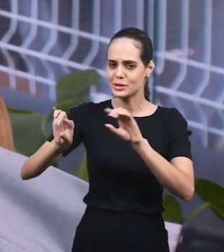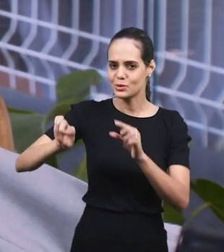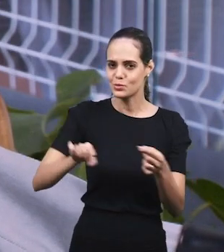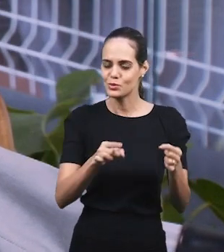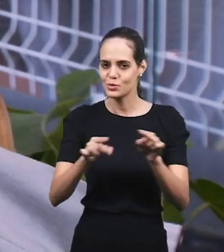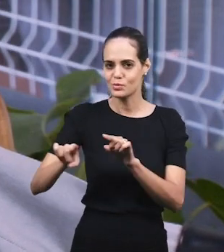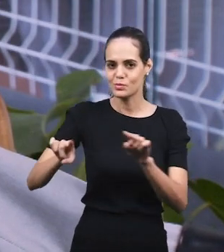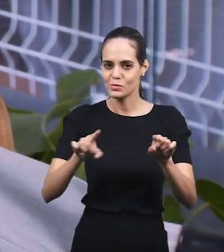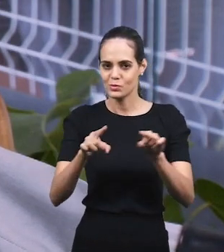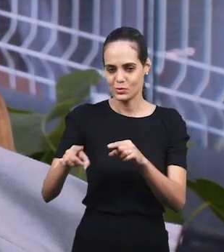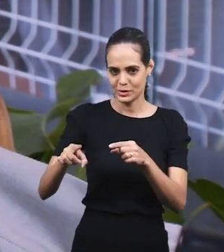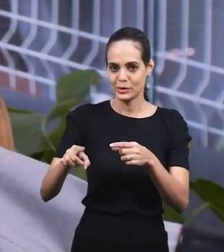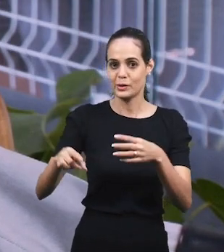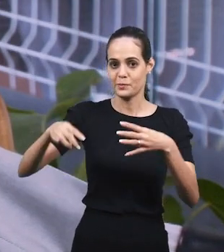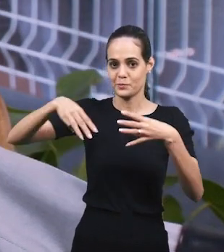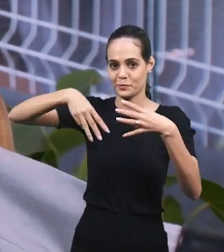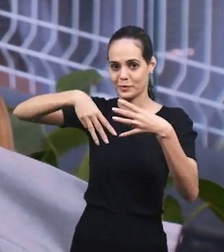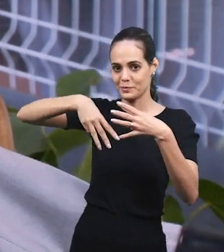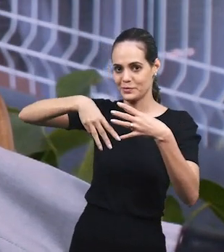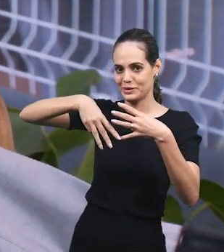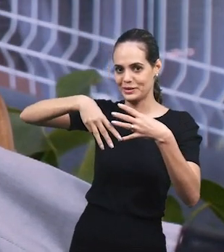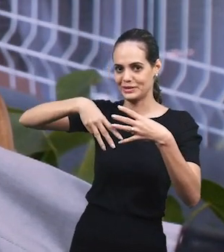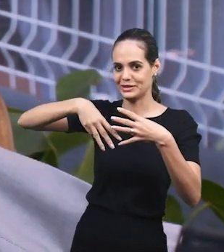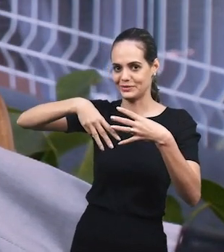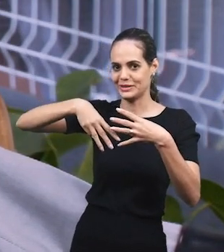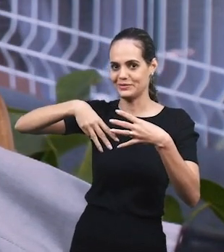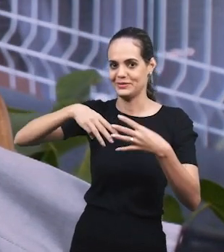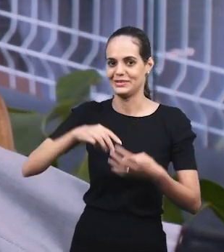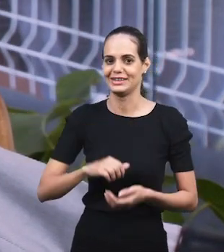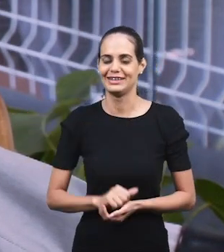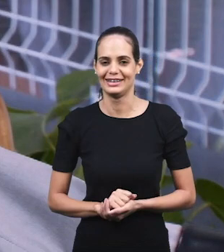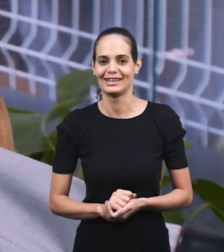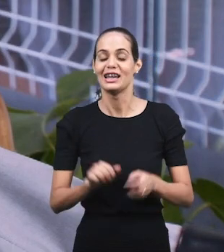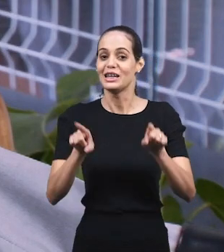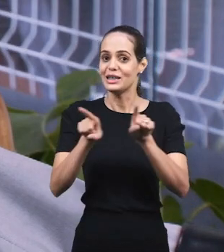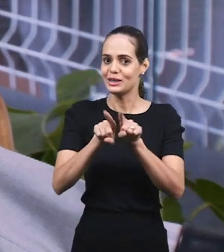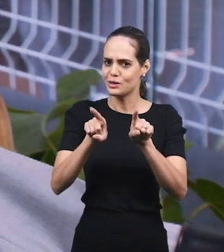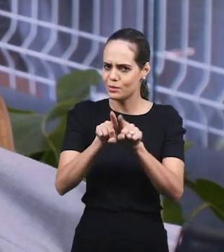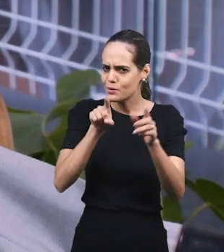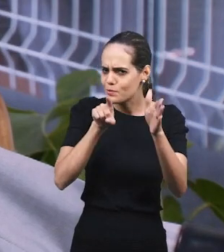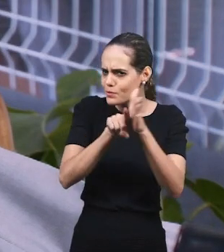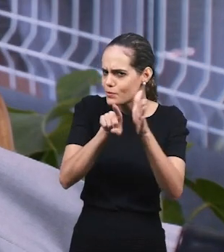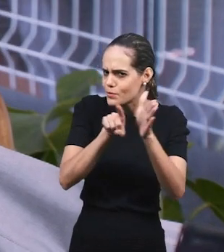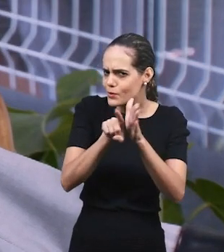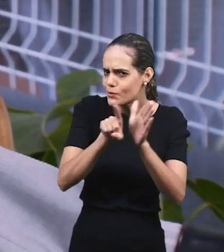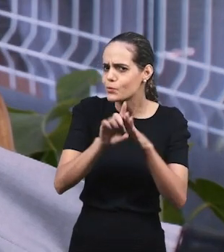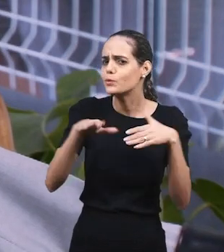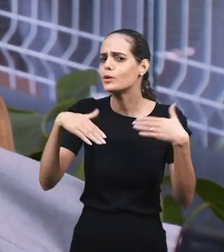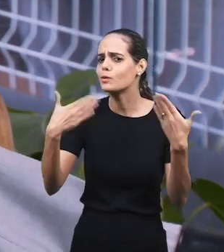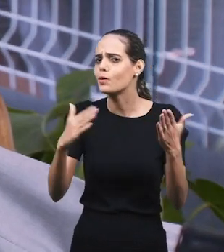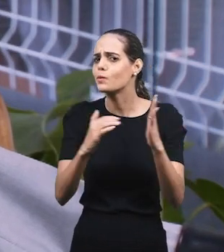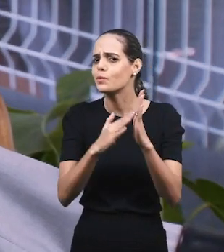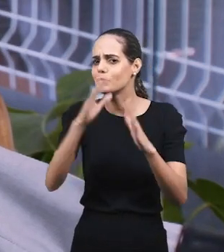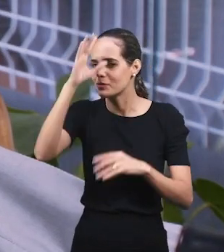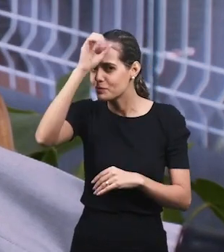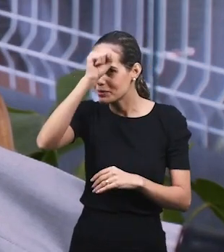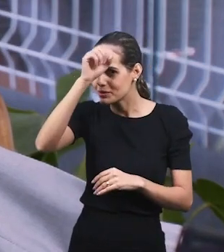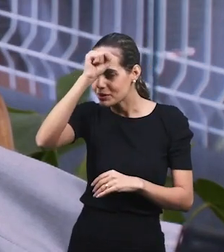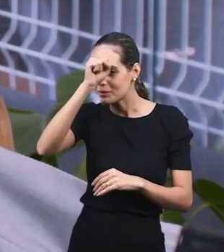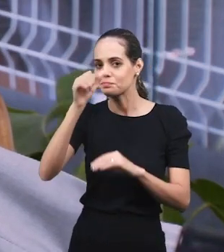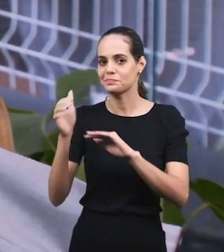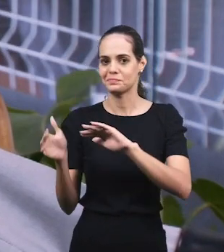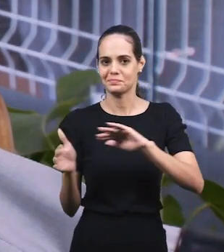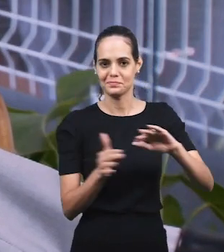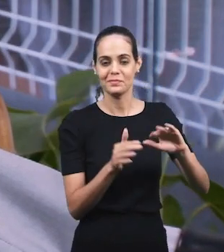professeure Janaïne Zuma, qui dans l'enseignement de la musique, nous parlera sur l'échelle, sur la gamme de mi, et fera encore